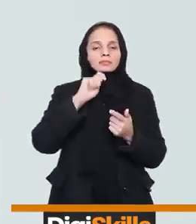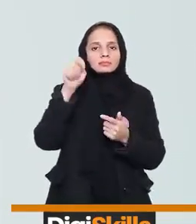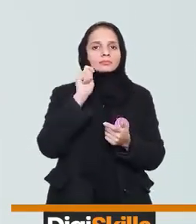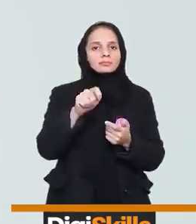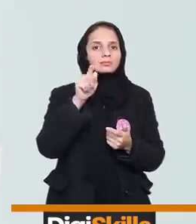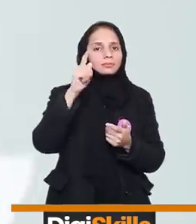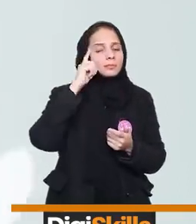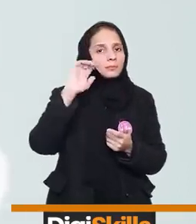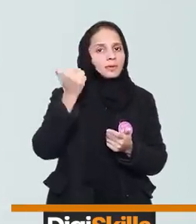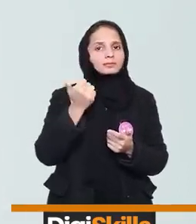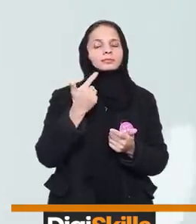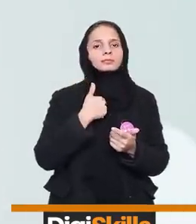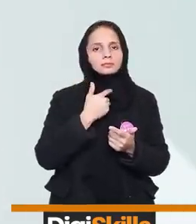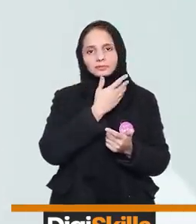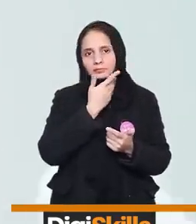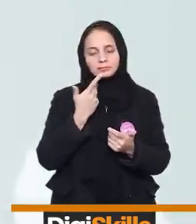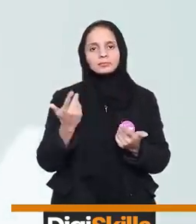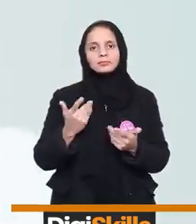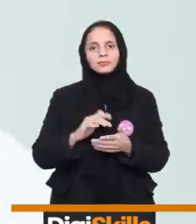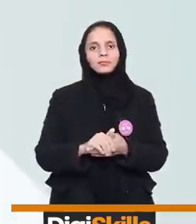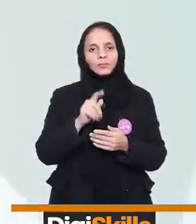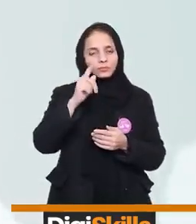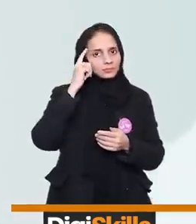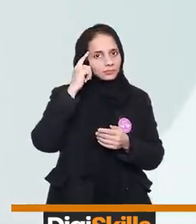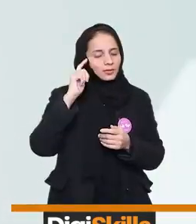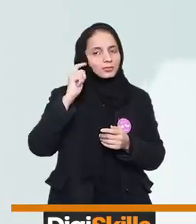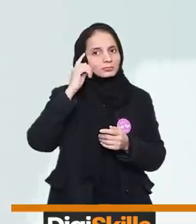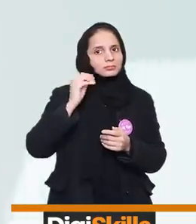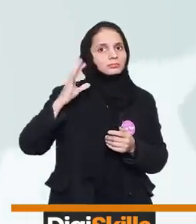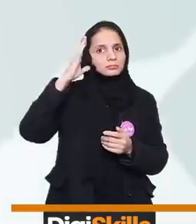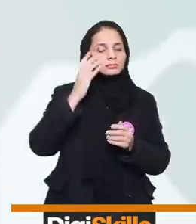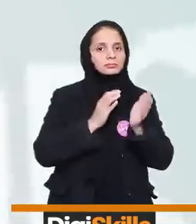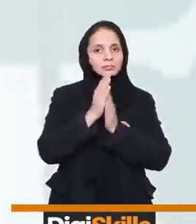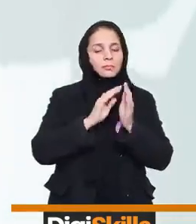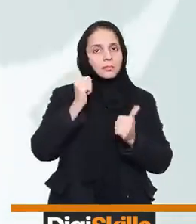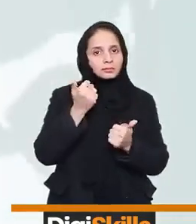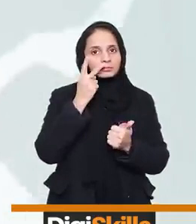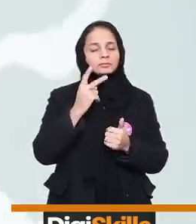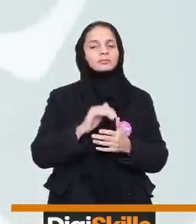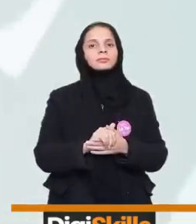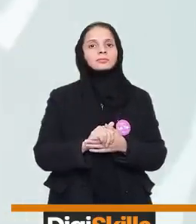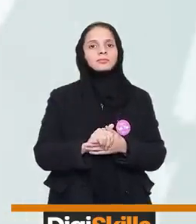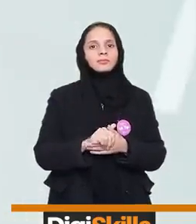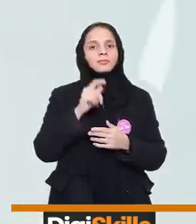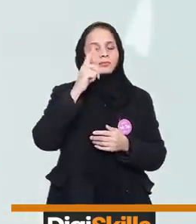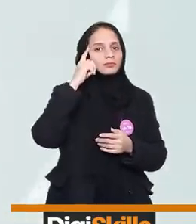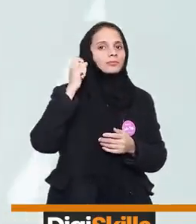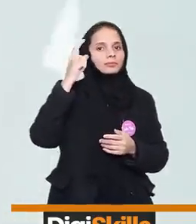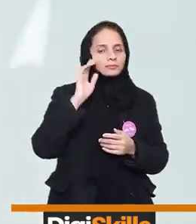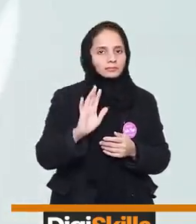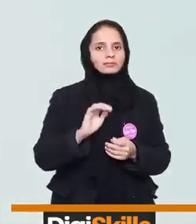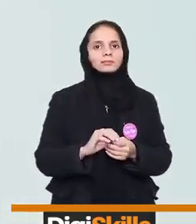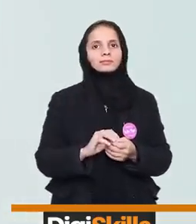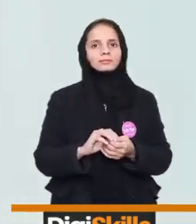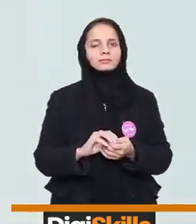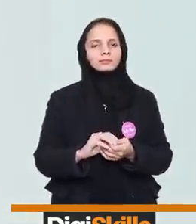ہیں جس کی وجہ سے نہ صرف آپ امپلائر کا مائنڈ سیٹ سمجھ سکتے ہیں، بلکہ آپ یہ بھی سمجھ سکتے